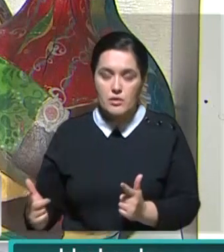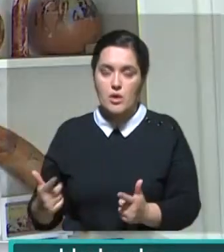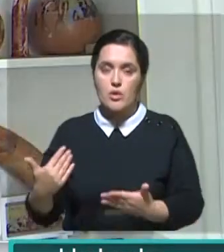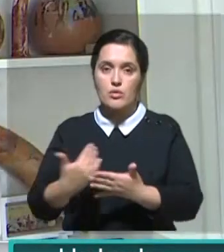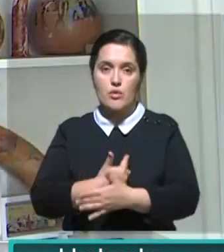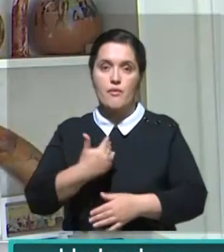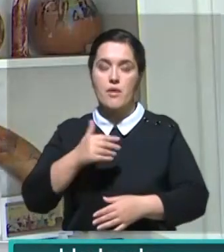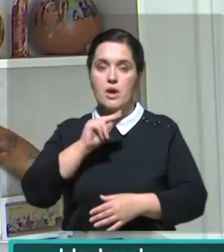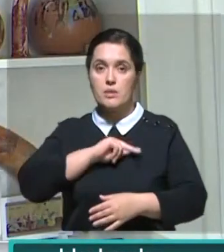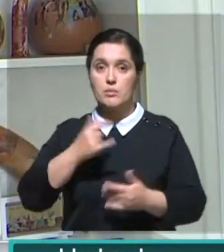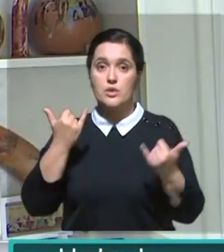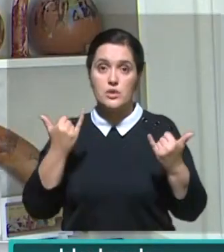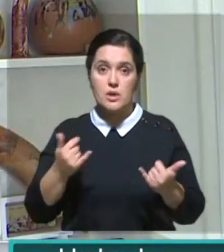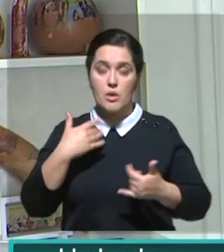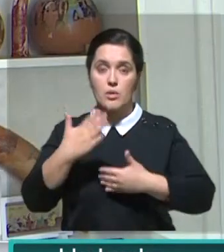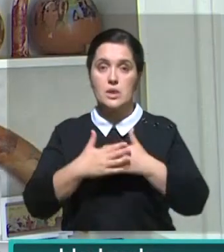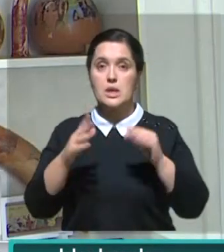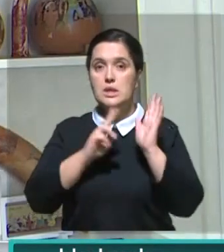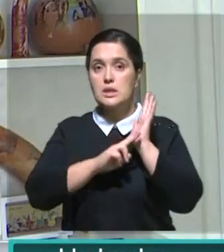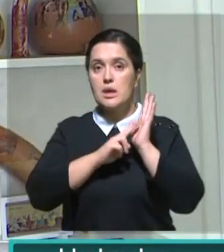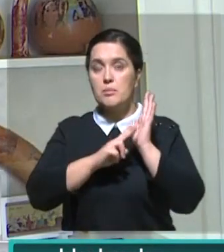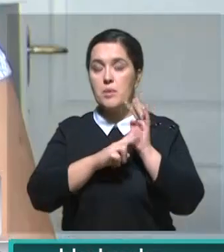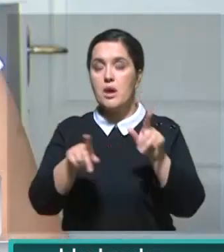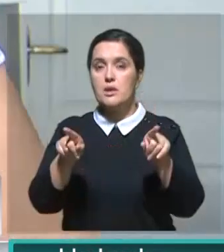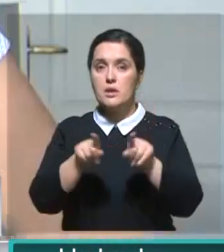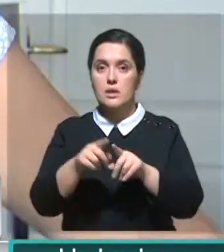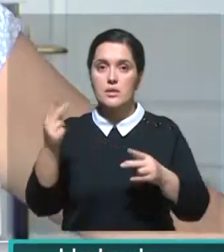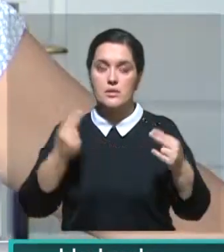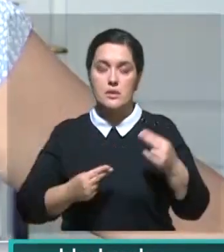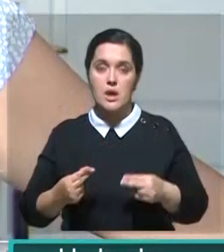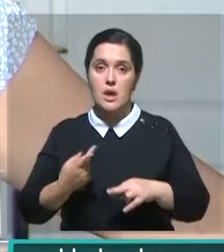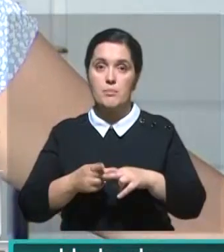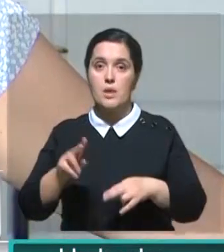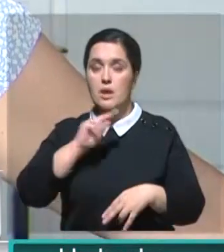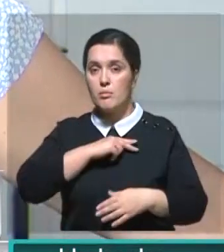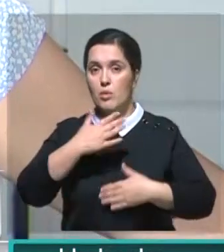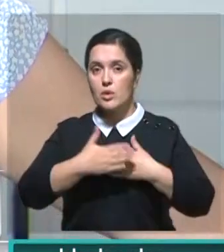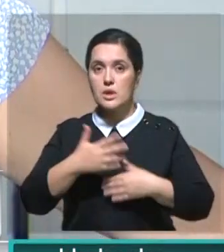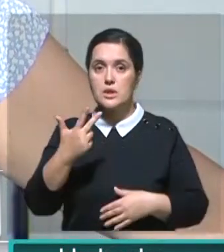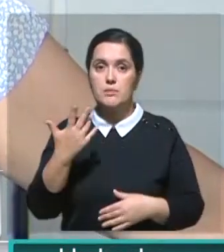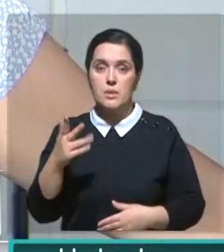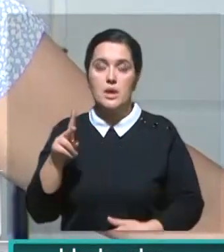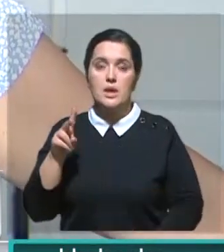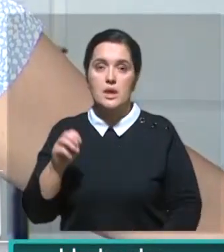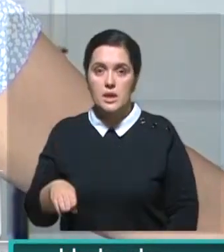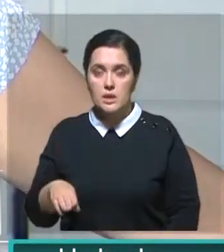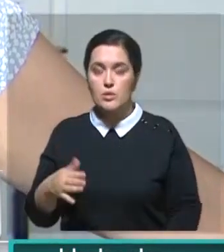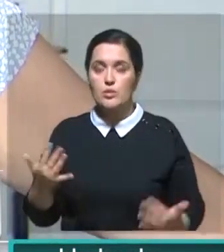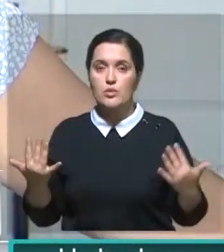работам. Сейчас у нее в коллекции около 70 таких картин. Вот этой работы около 35 лет